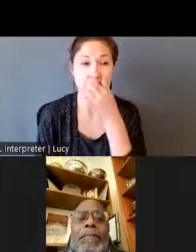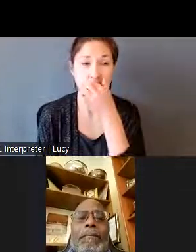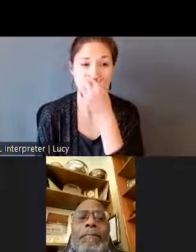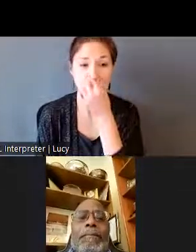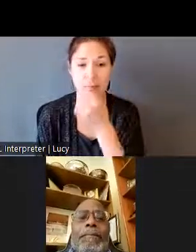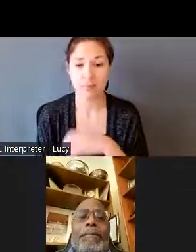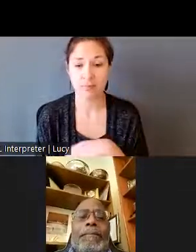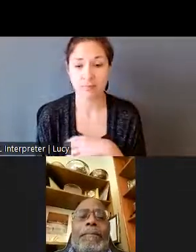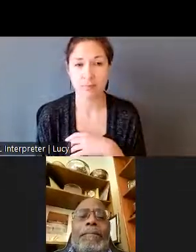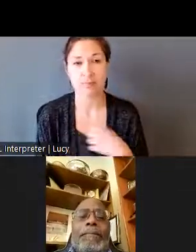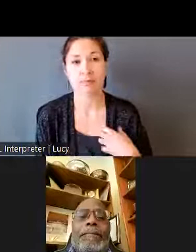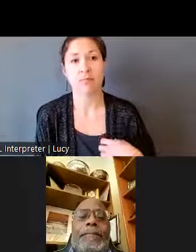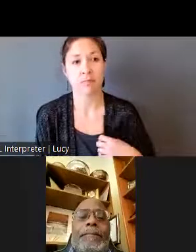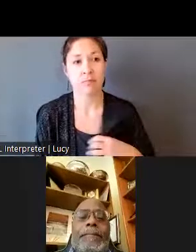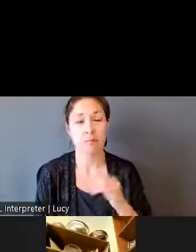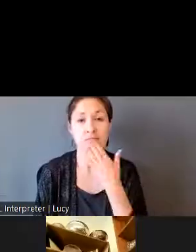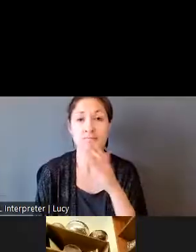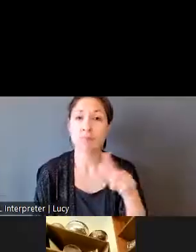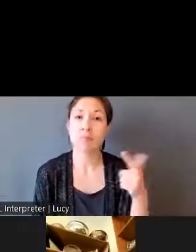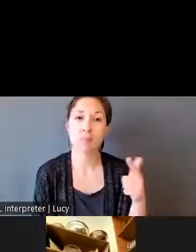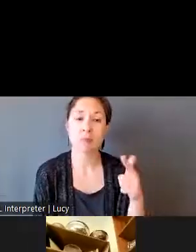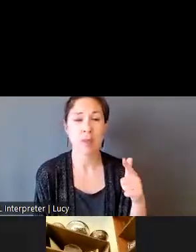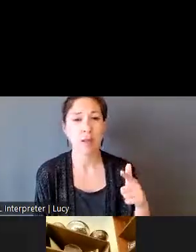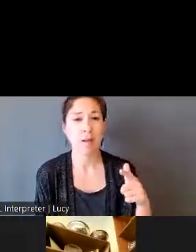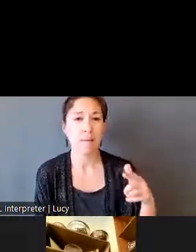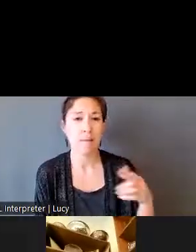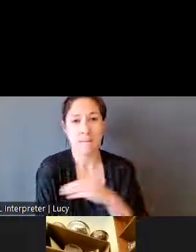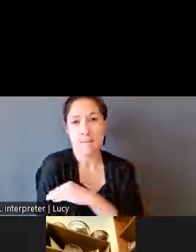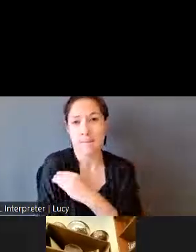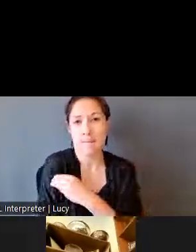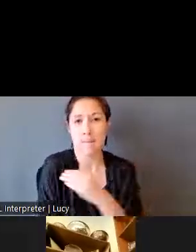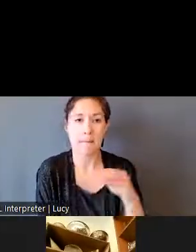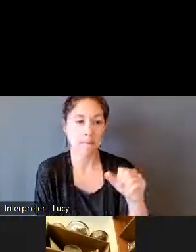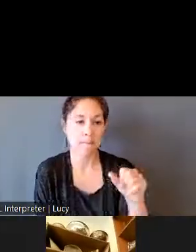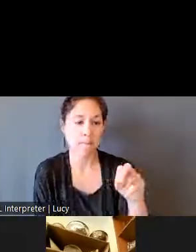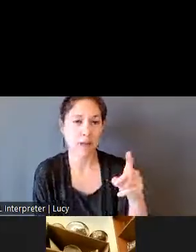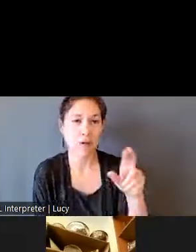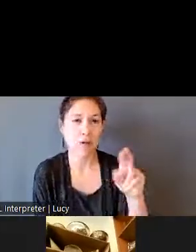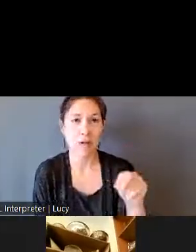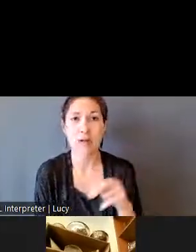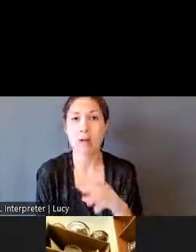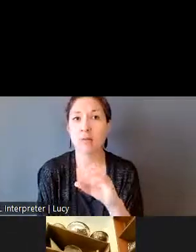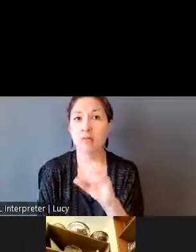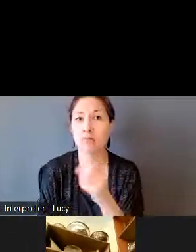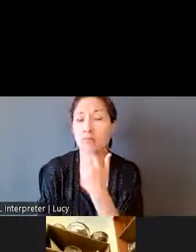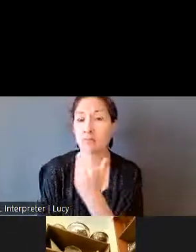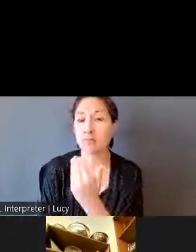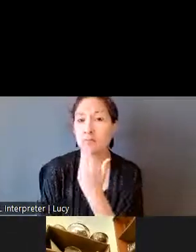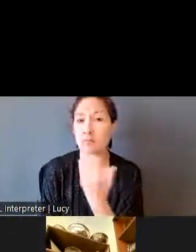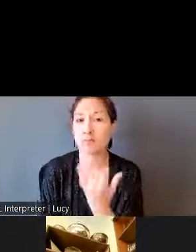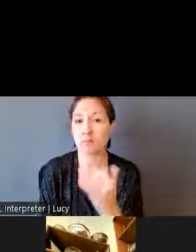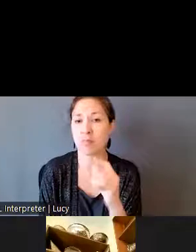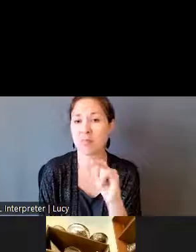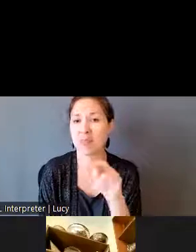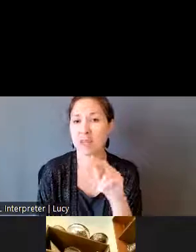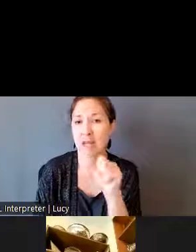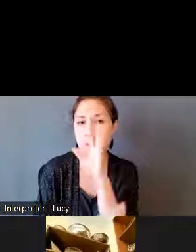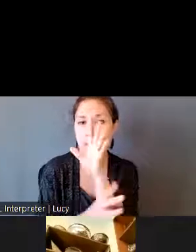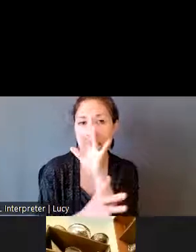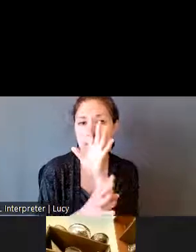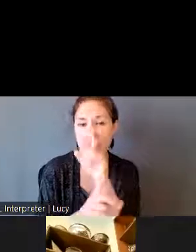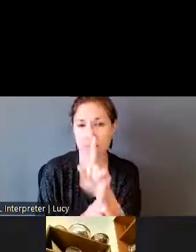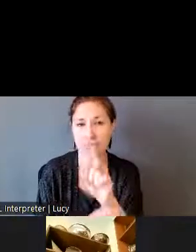Thank you. Mandarin? Thank you, Chair Ms. Everett. 那么各位好，我是您的普通话翻